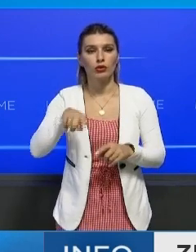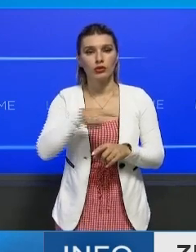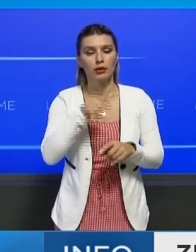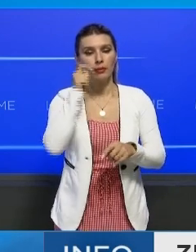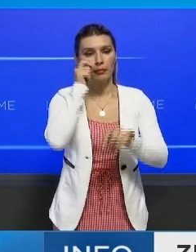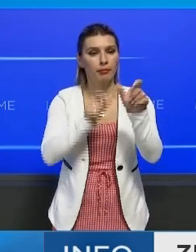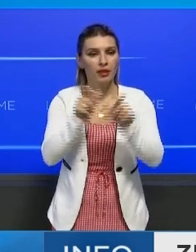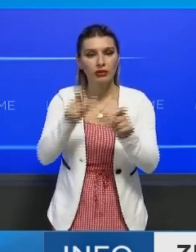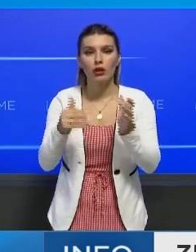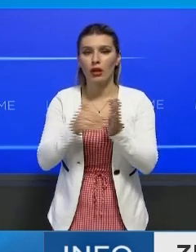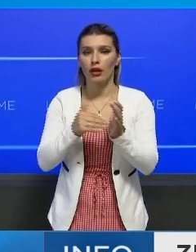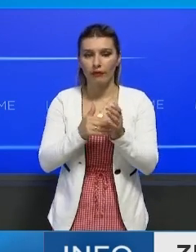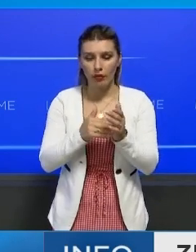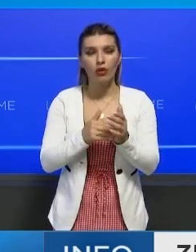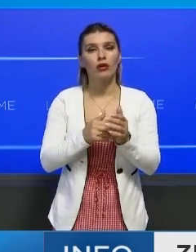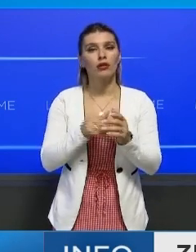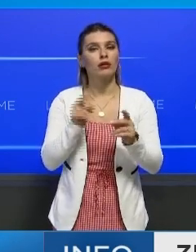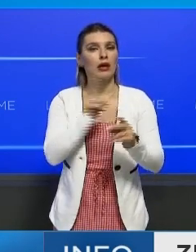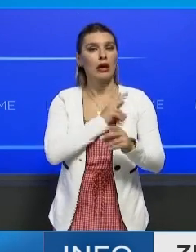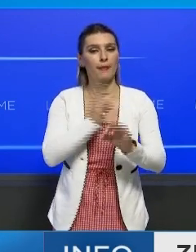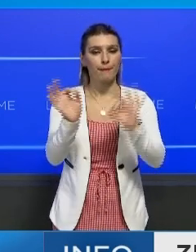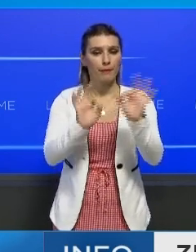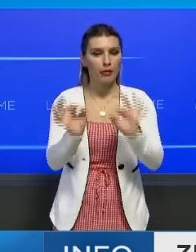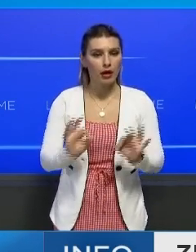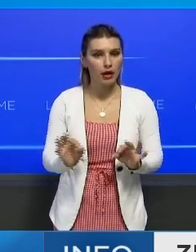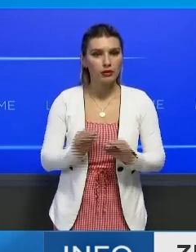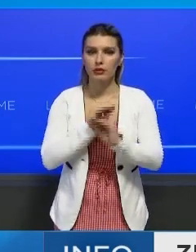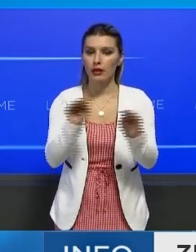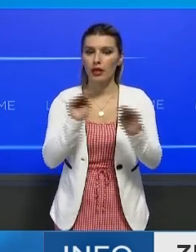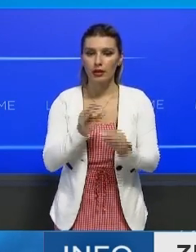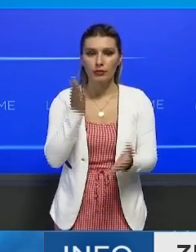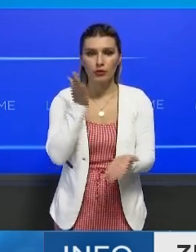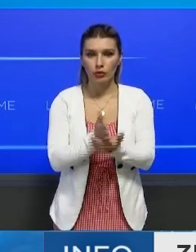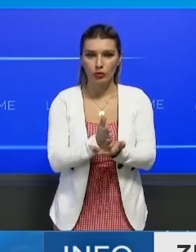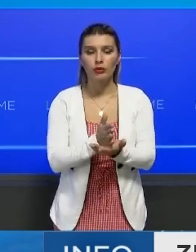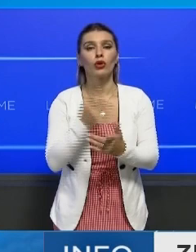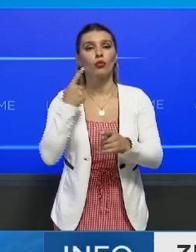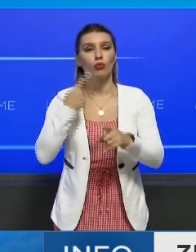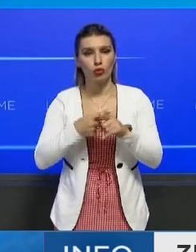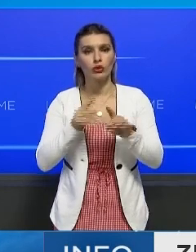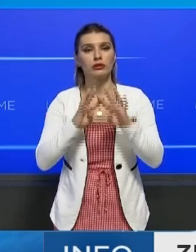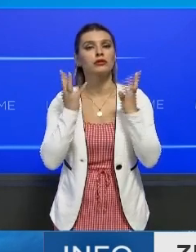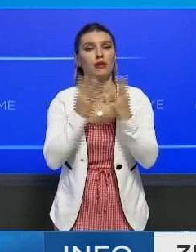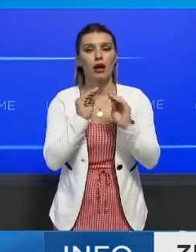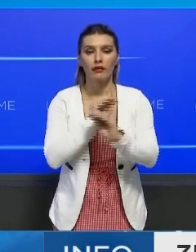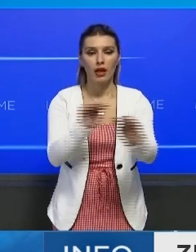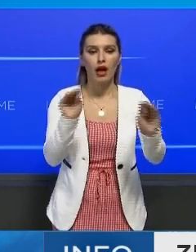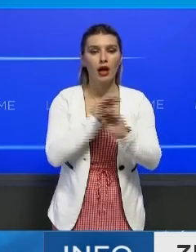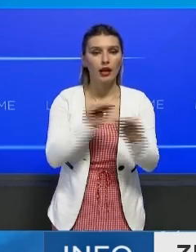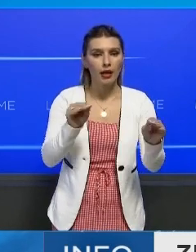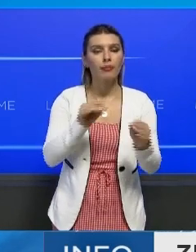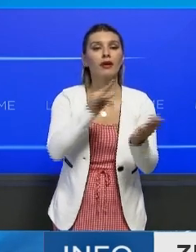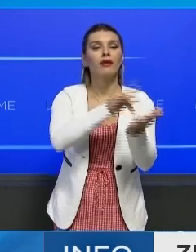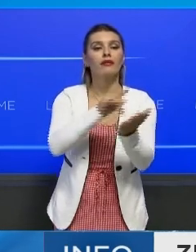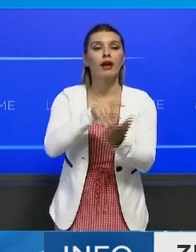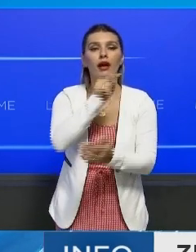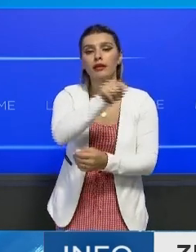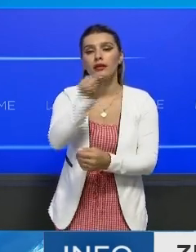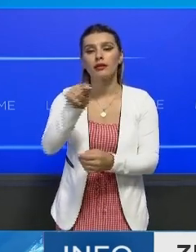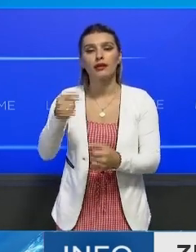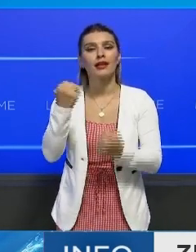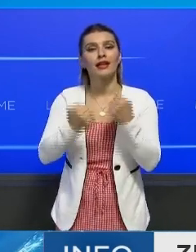të nevojshme njerëzore, po ashtu pregaditje edhe për trajnimin e stafit të qendrave për